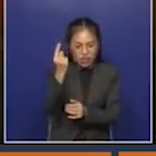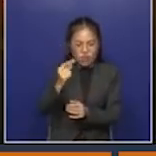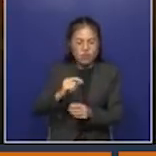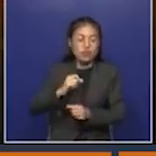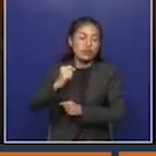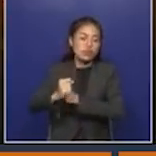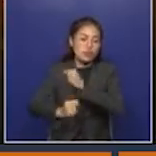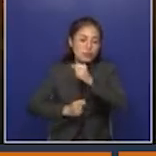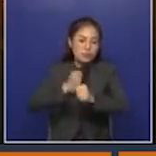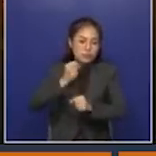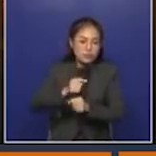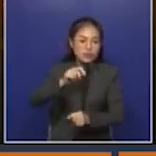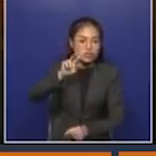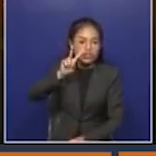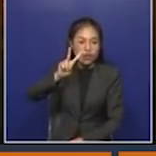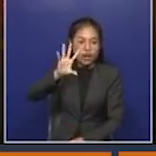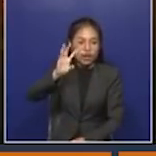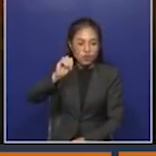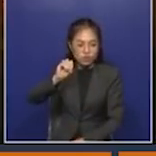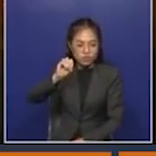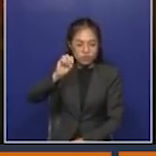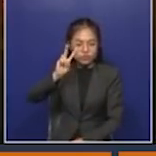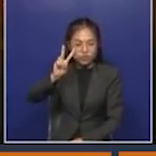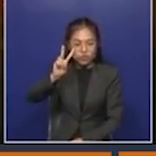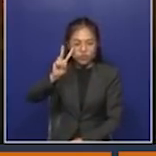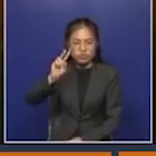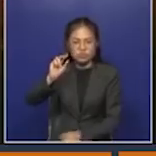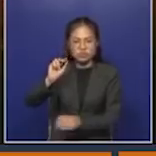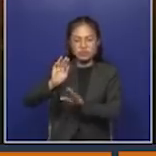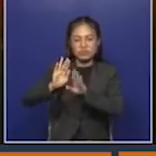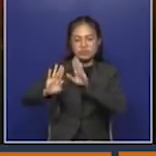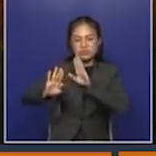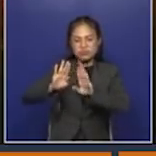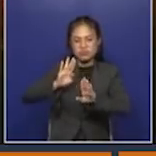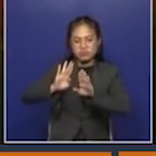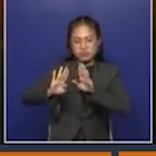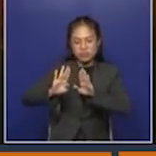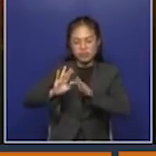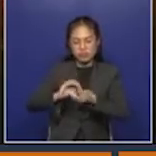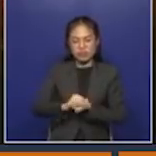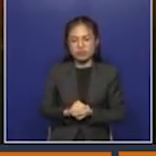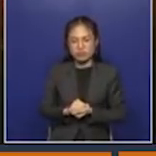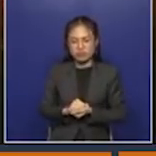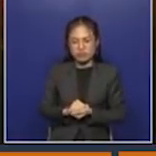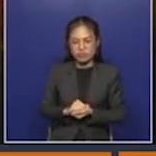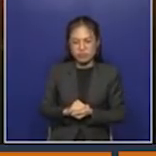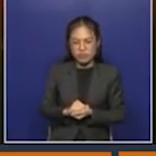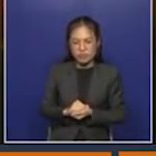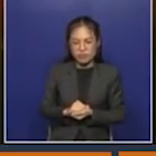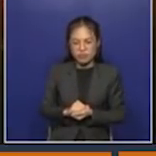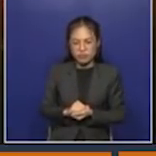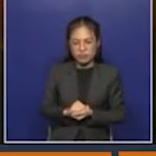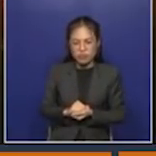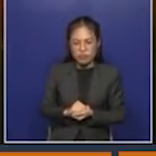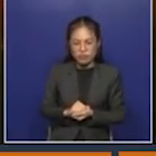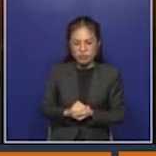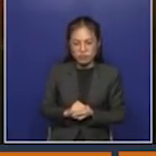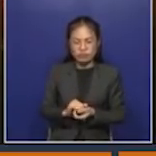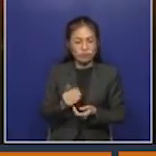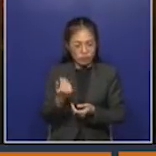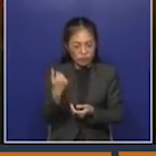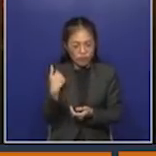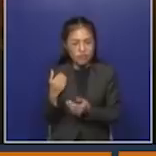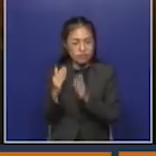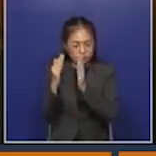อันนี้เป็นประมาณการที่เป็นเอ่อการคาดการณ์แบบปกตินะคะว่าจะ